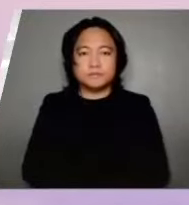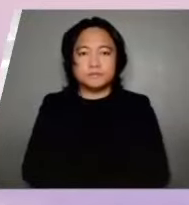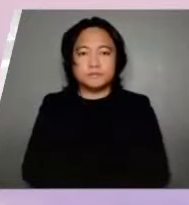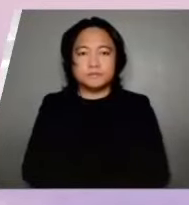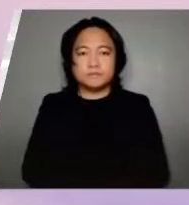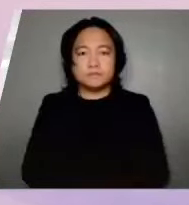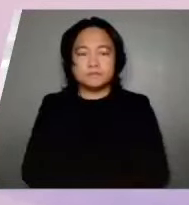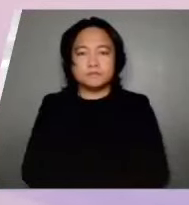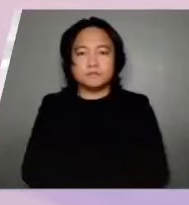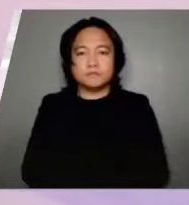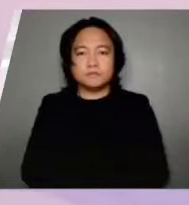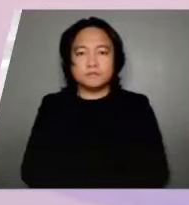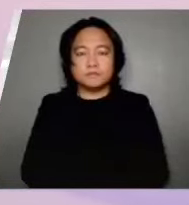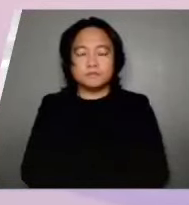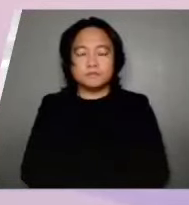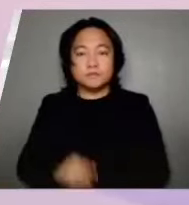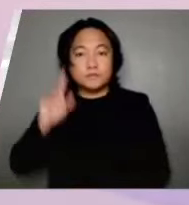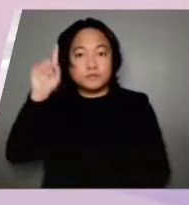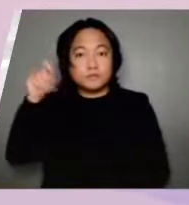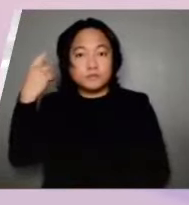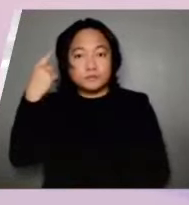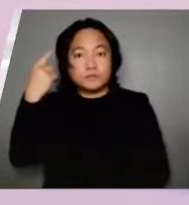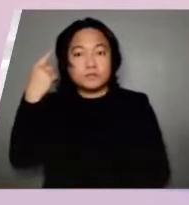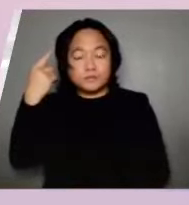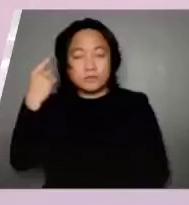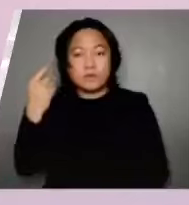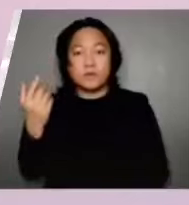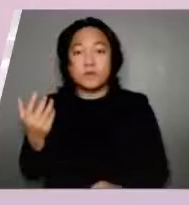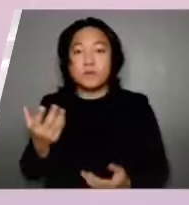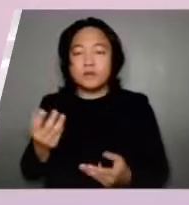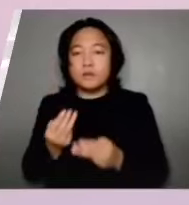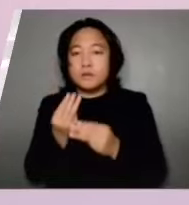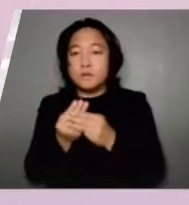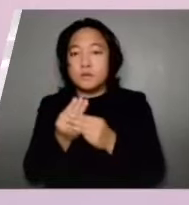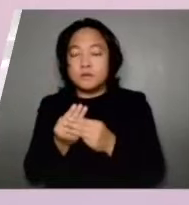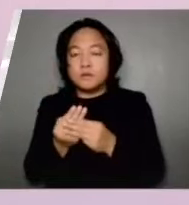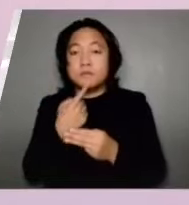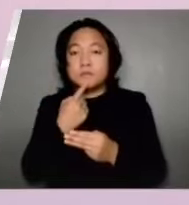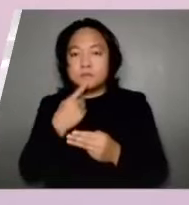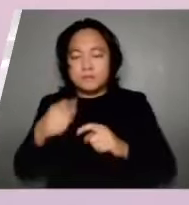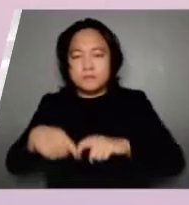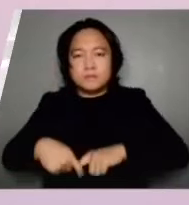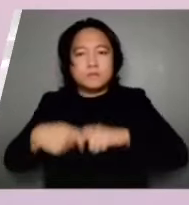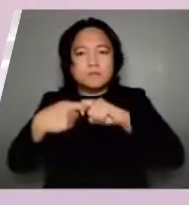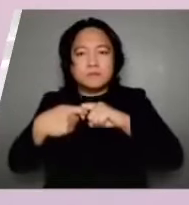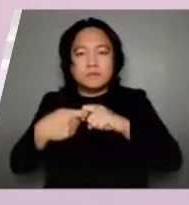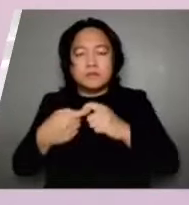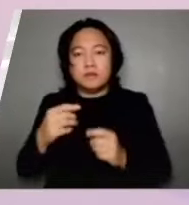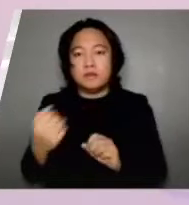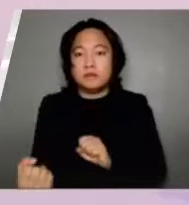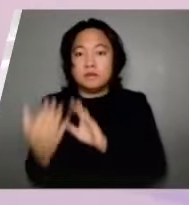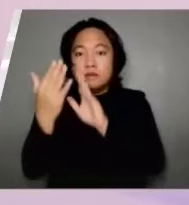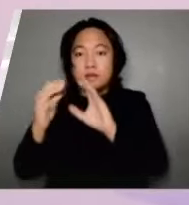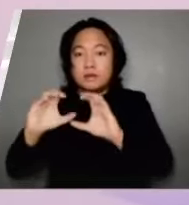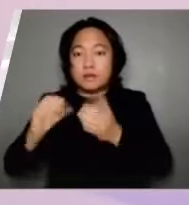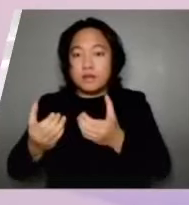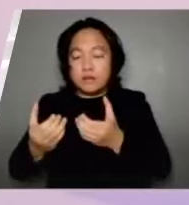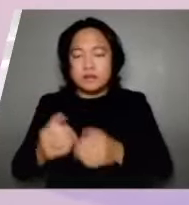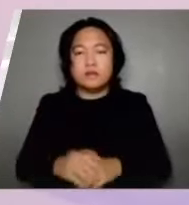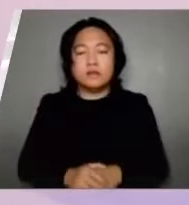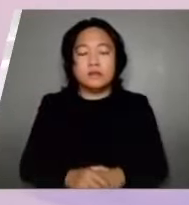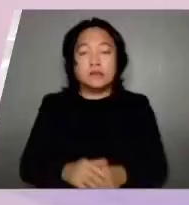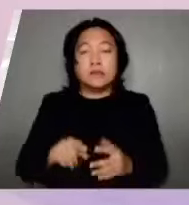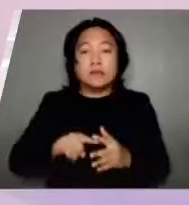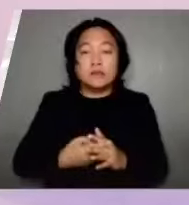Inanunsyo ng lokal na pamahalaan ng Muntinlupa na suspendido ang face-to-face classes sa lungsod mula sa Webes hanggang Biyernes dahil sa mainit